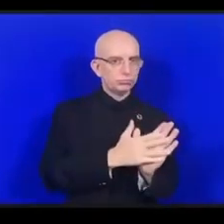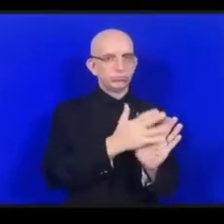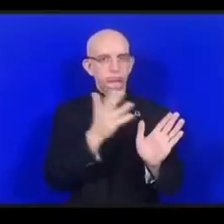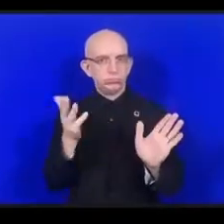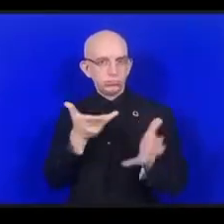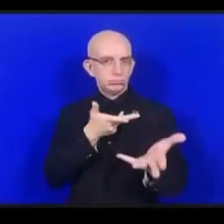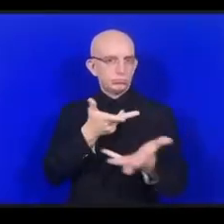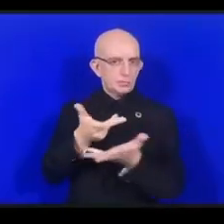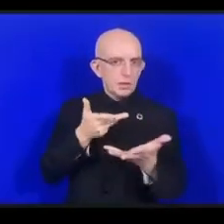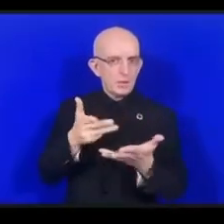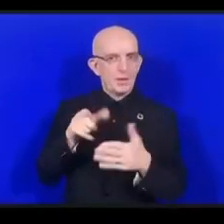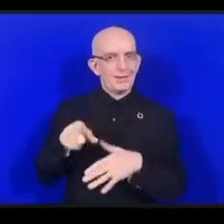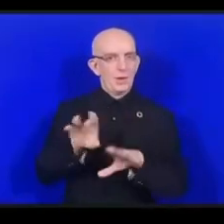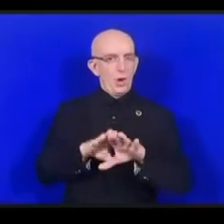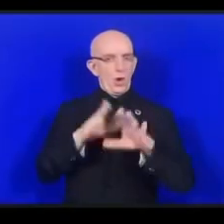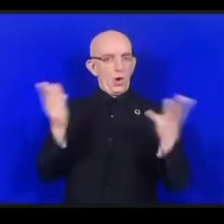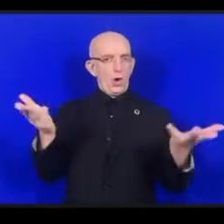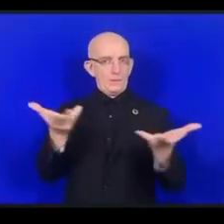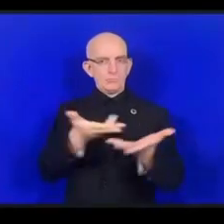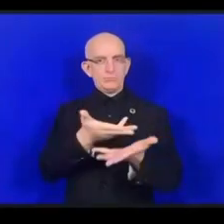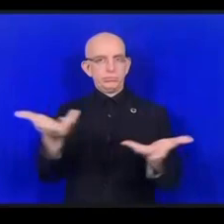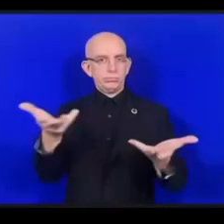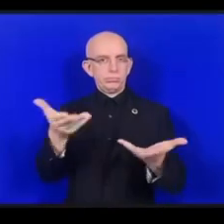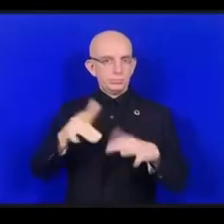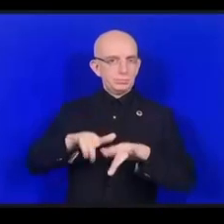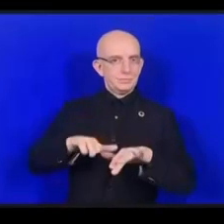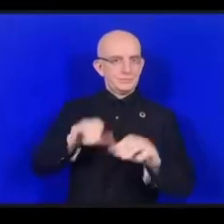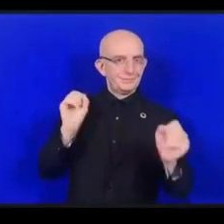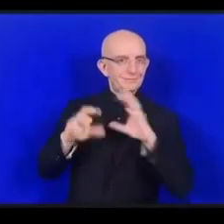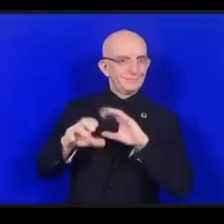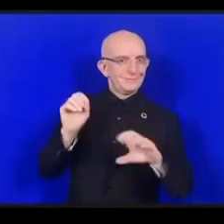去，通过这个 WiFi 来连。